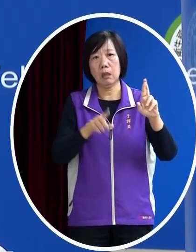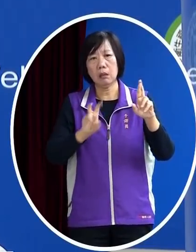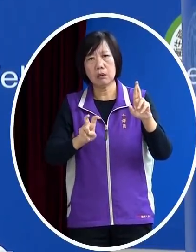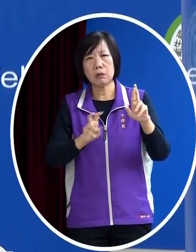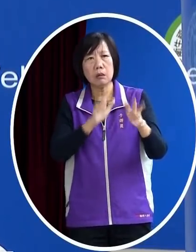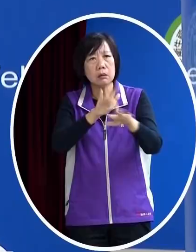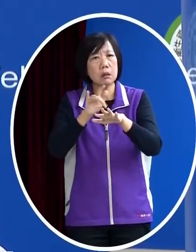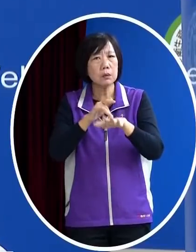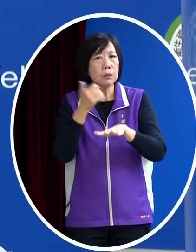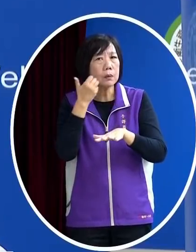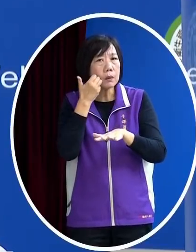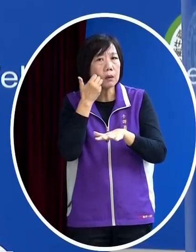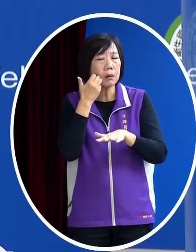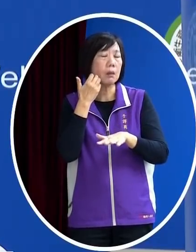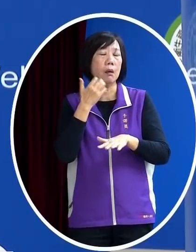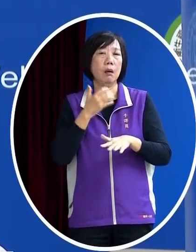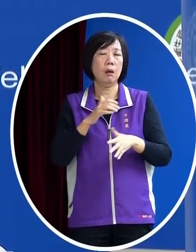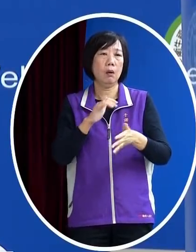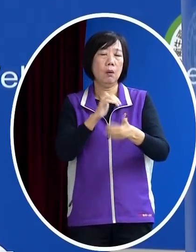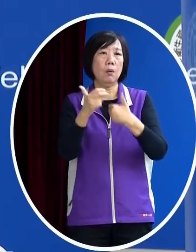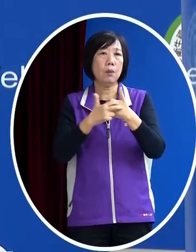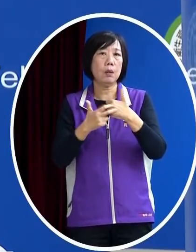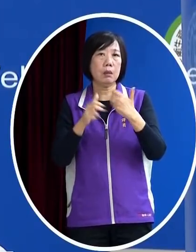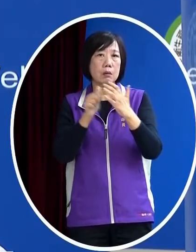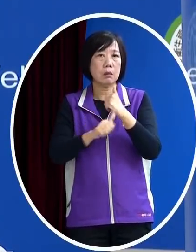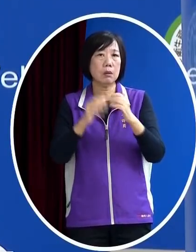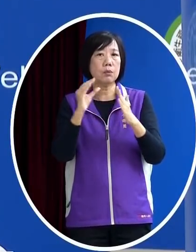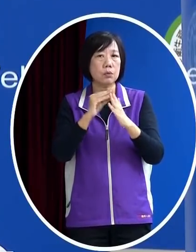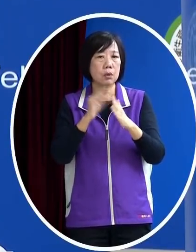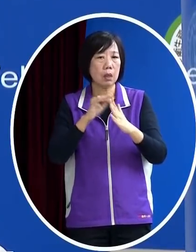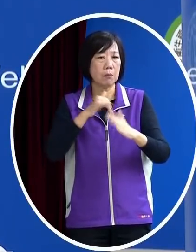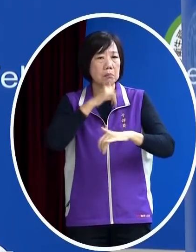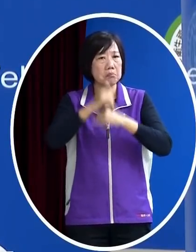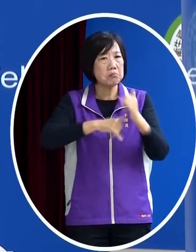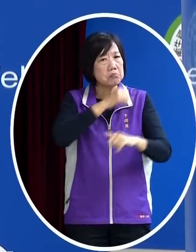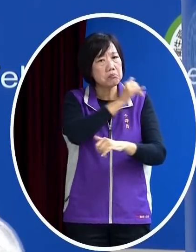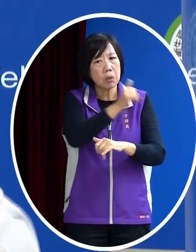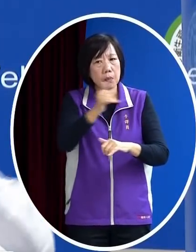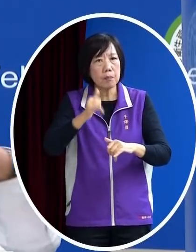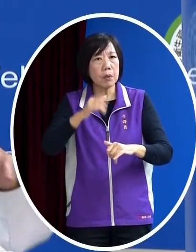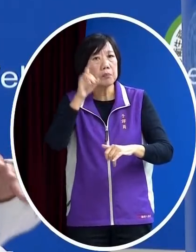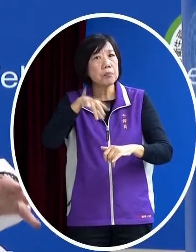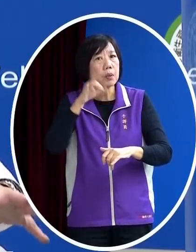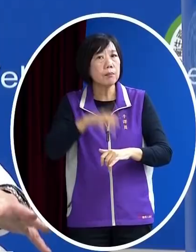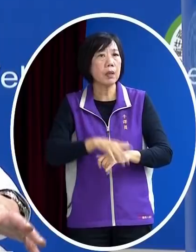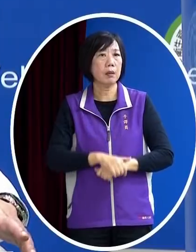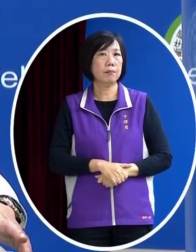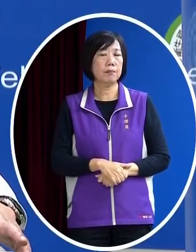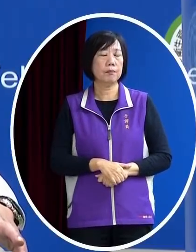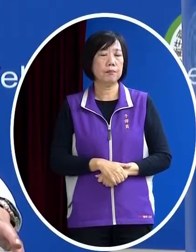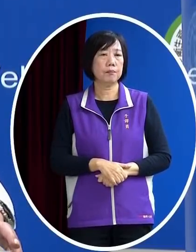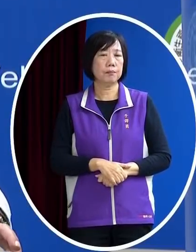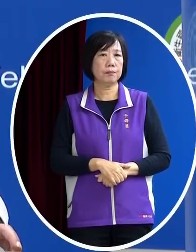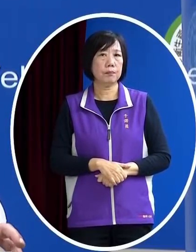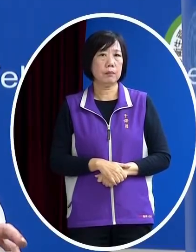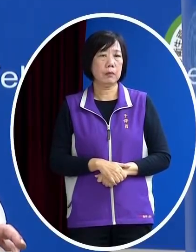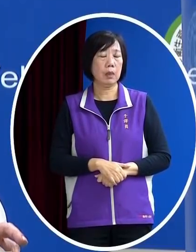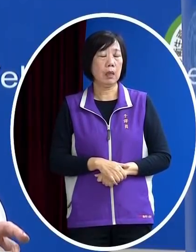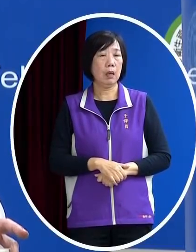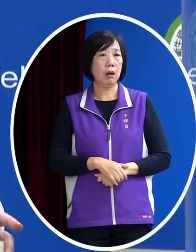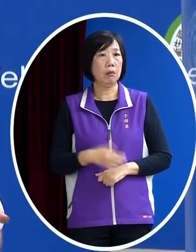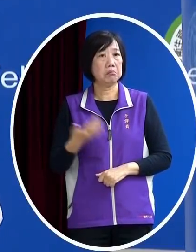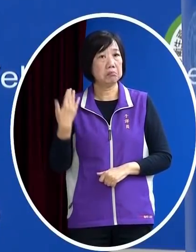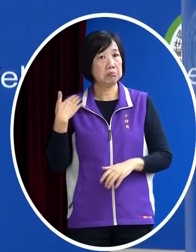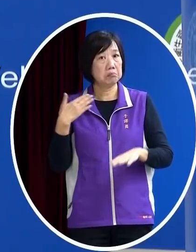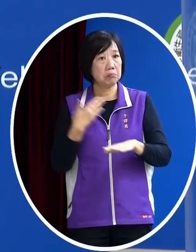者，经卫生警政单位密切调查个案活动的轨迹，发现个案于上述期间曾有